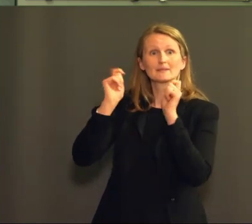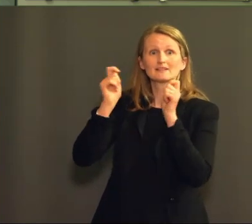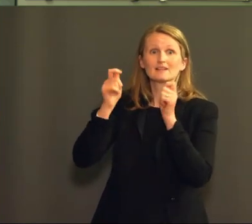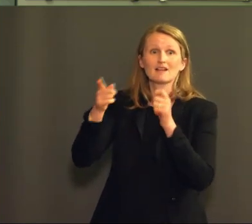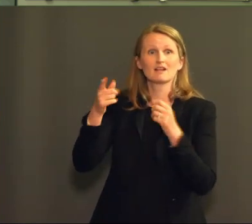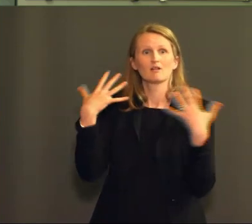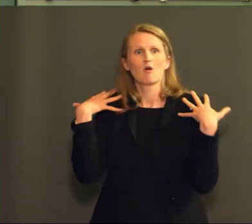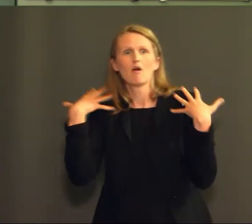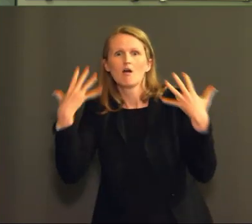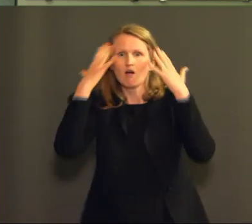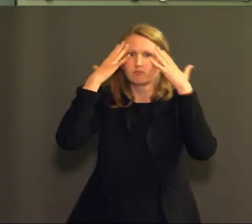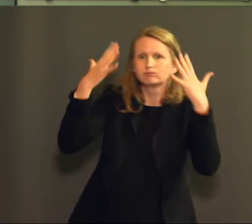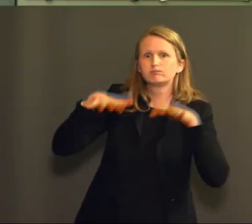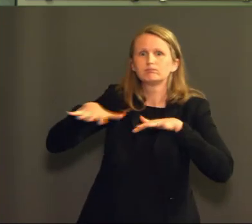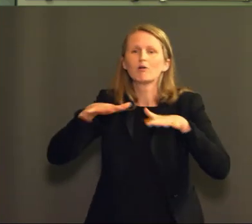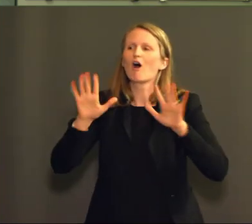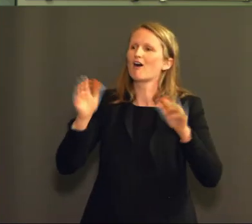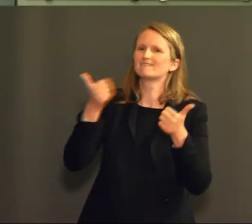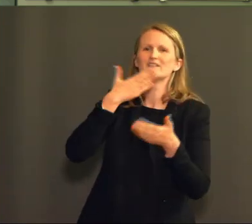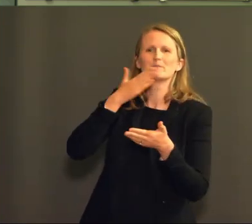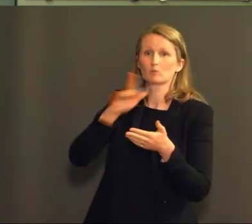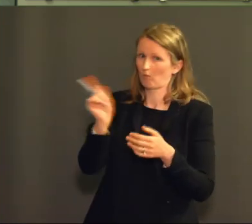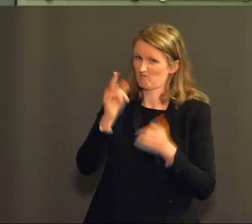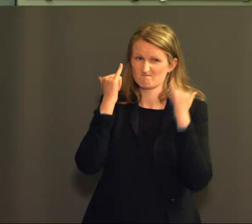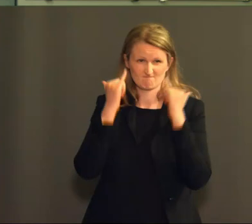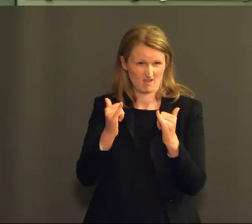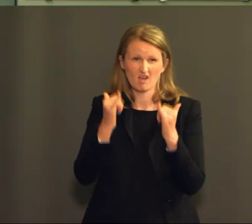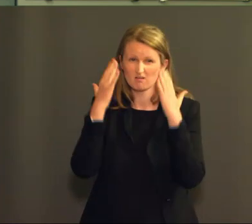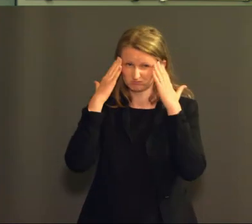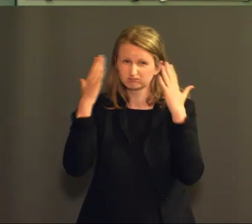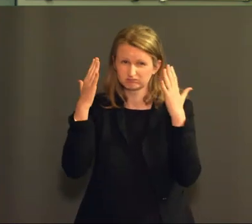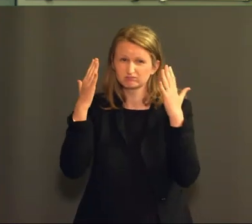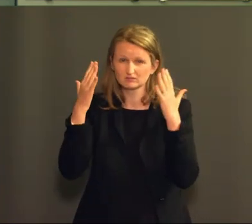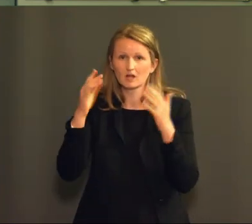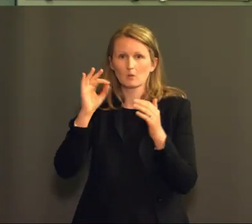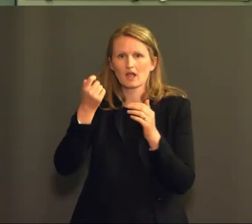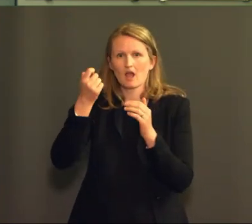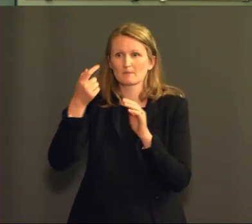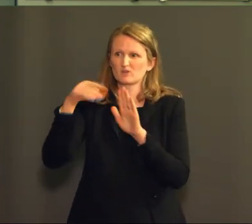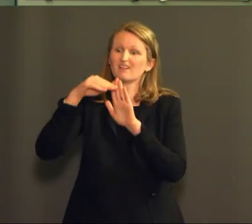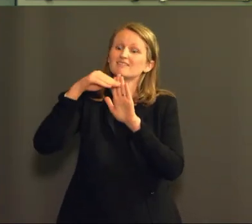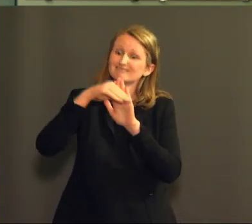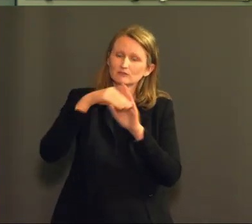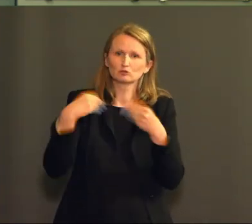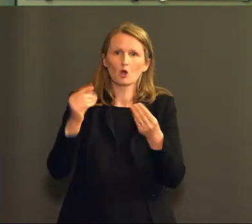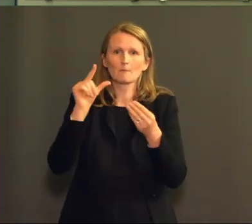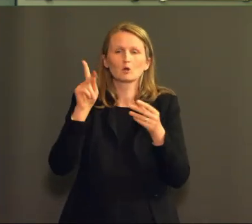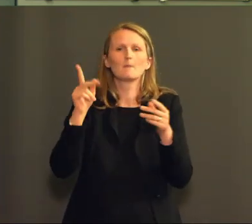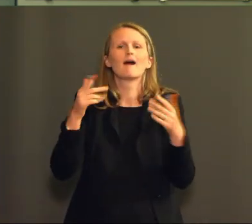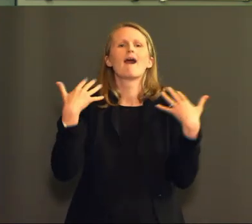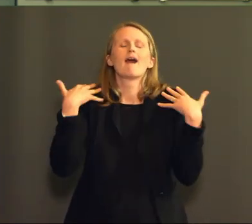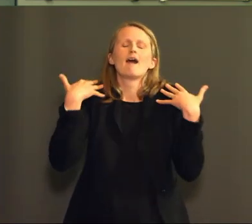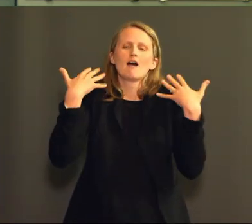hôpitaux. Après la stagnation de nouvelles hospitalisations la semaine dernière, nous constatons à présent